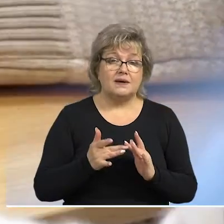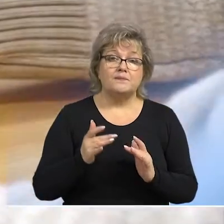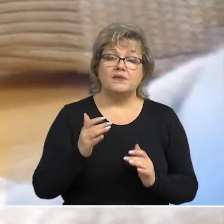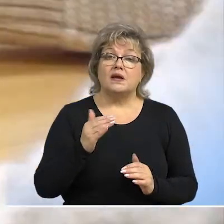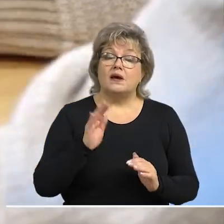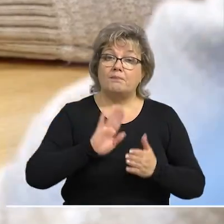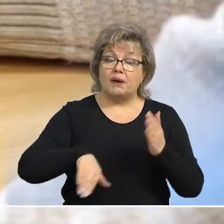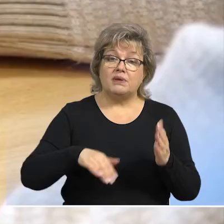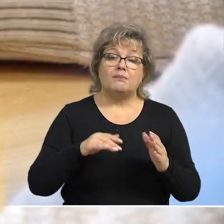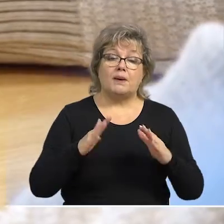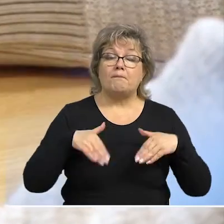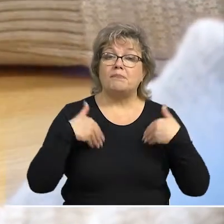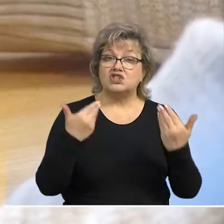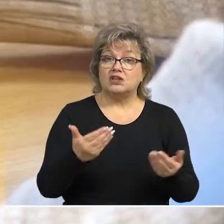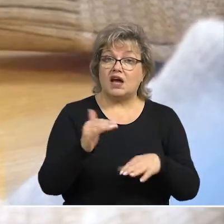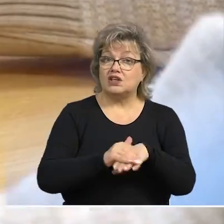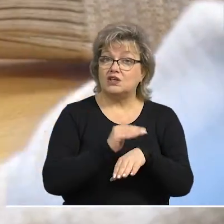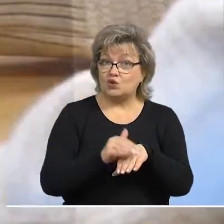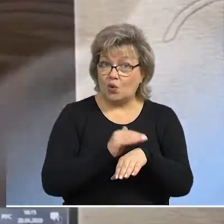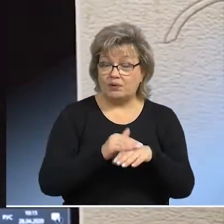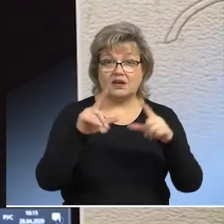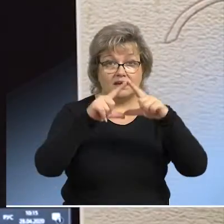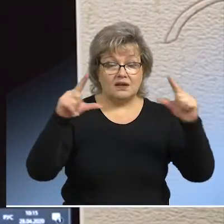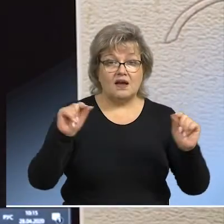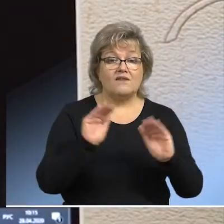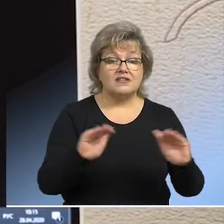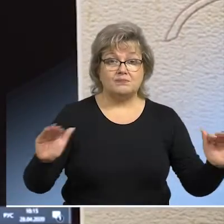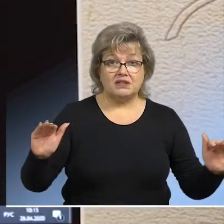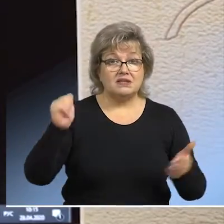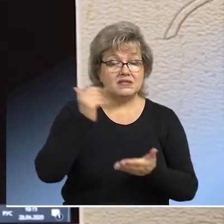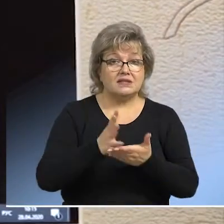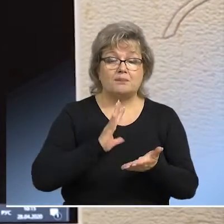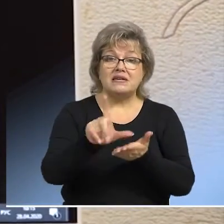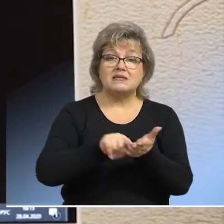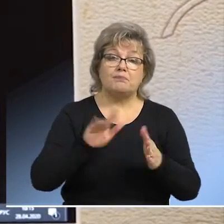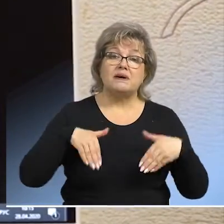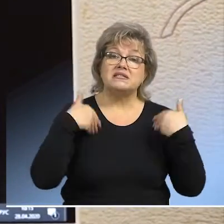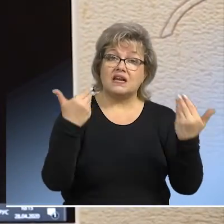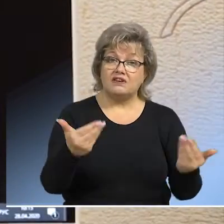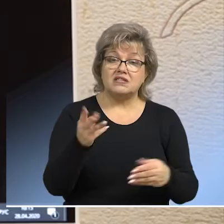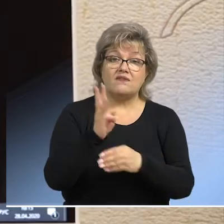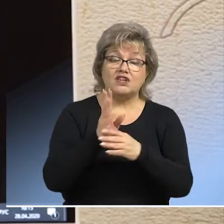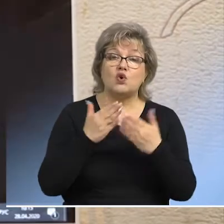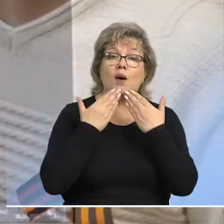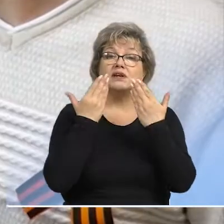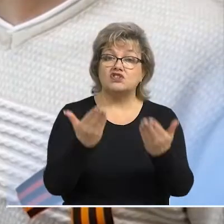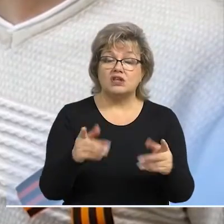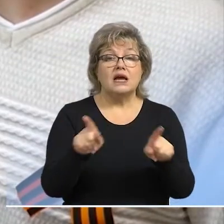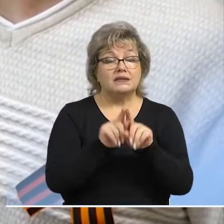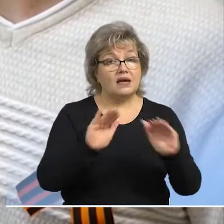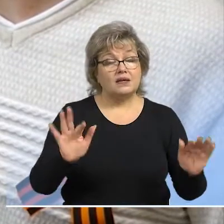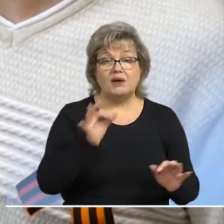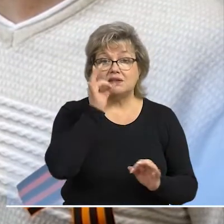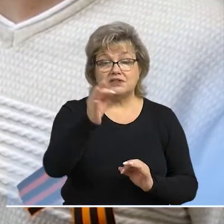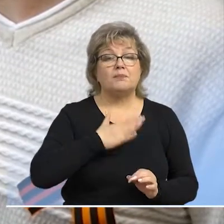Помимо теплых пожеланий в форме треугольного письма для ветеранов, воспитанниками центра были записаны поздравительные видеообращения. Так